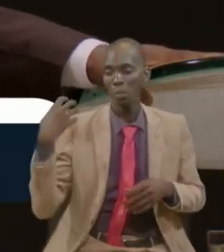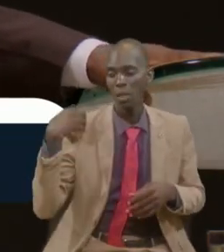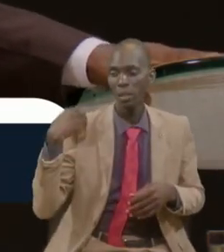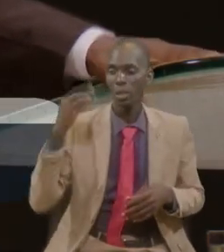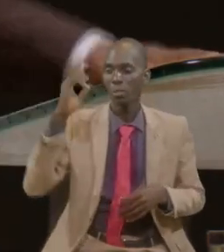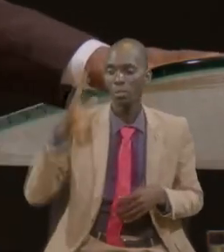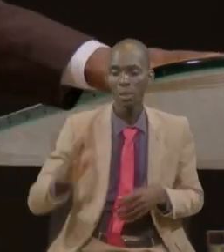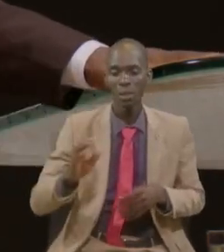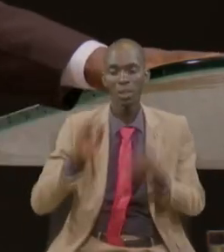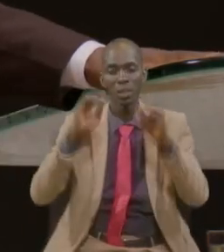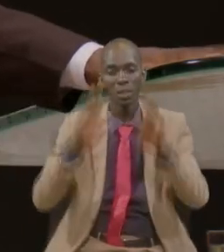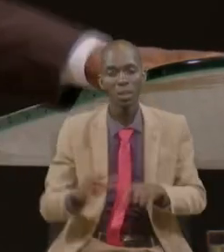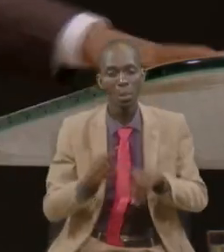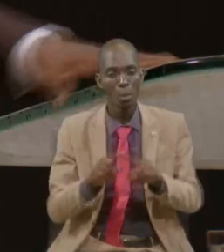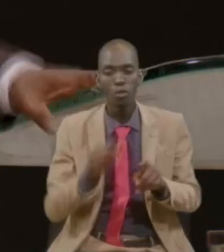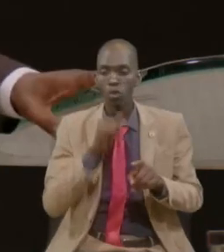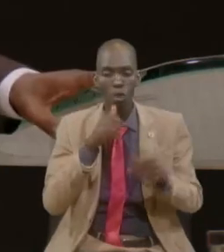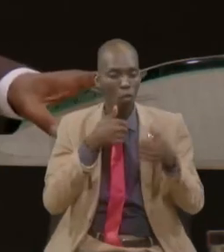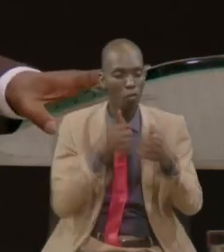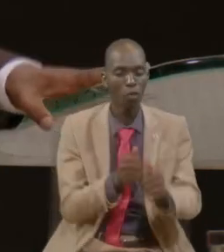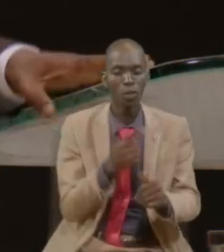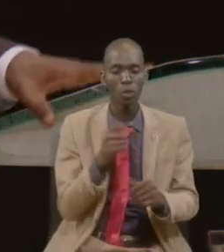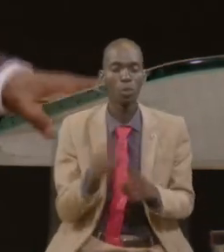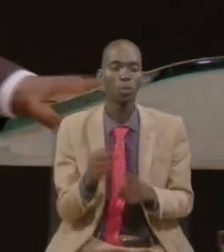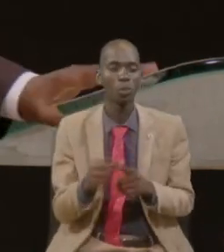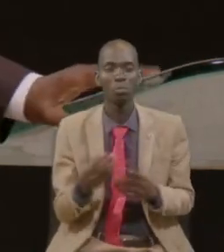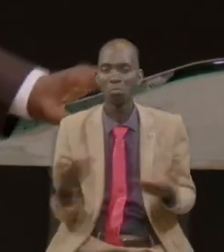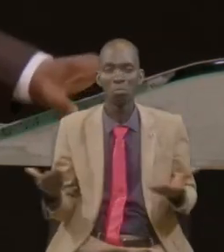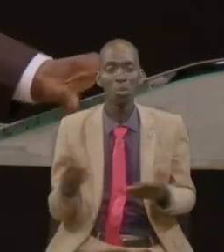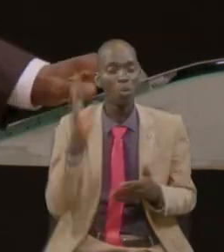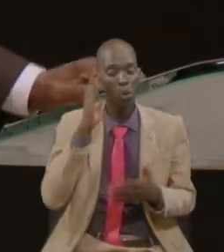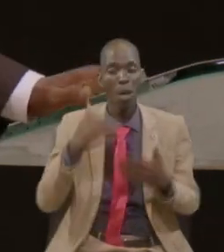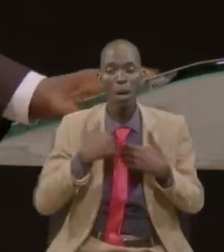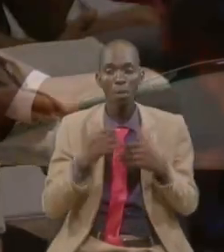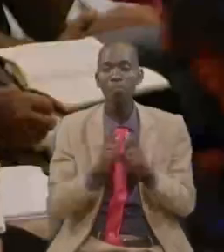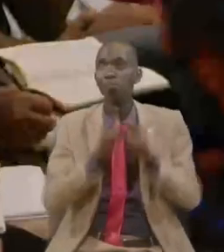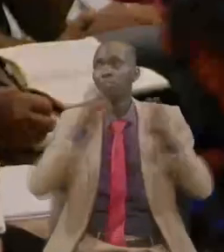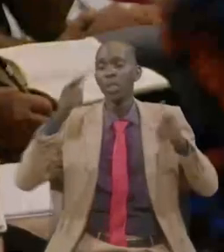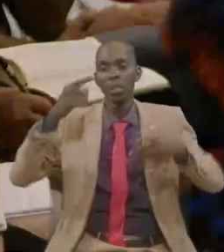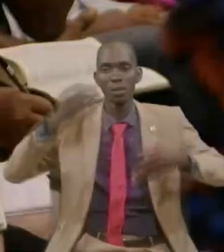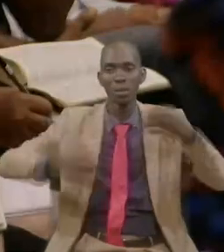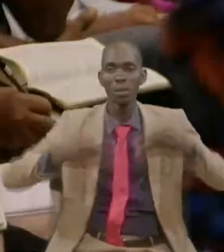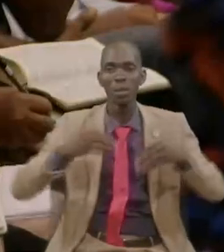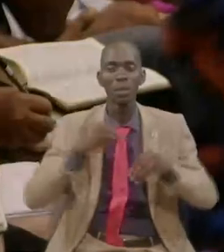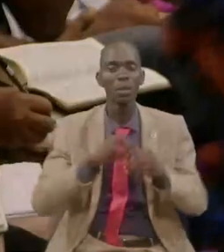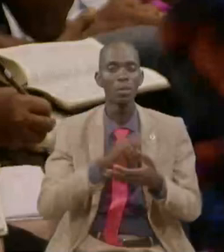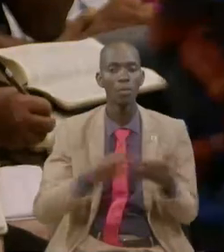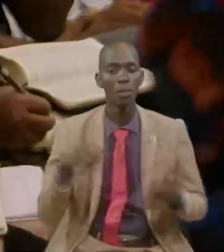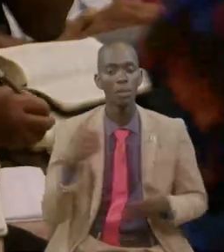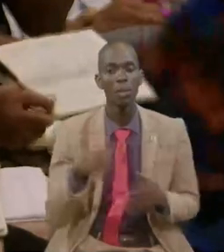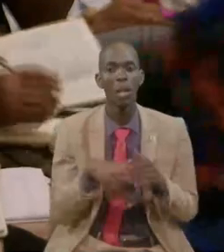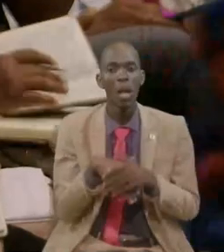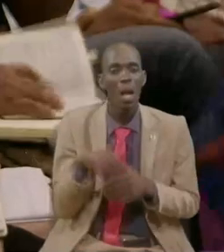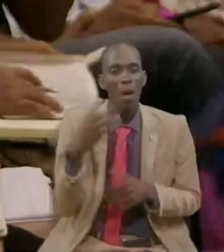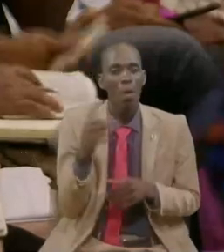est maître, prédicateur, alors on ne pratique pas la parole, il y aura la condamnation.